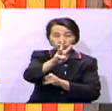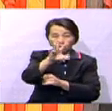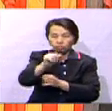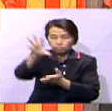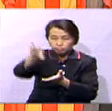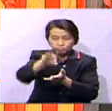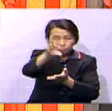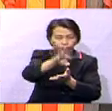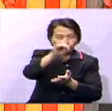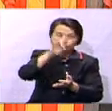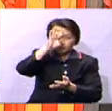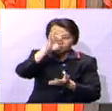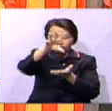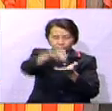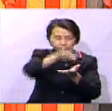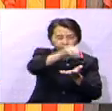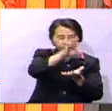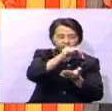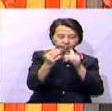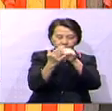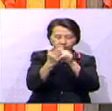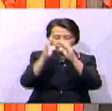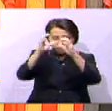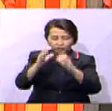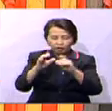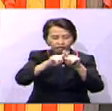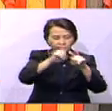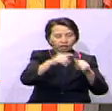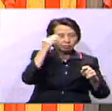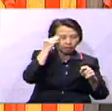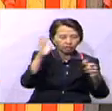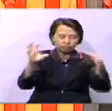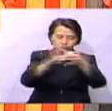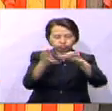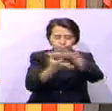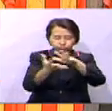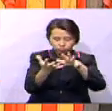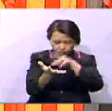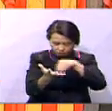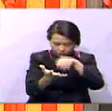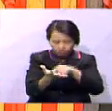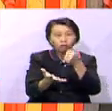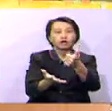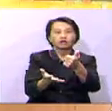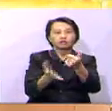ada masuk resepi India sikit kan. Kita gaulkan dengan Melayu, kita gabungkan, alhamdulillah menjadi.